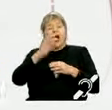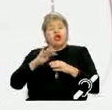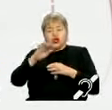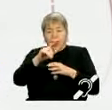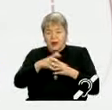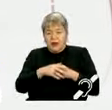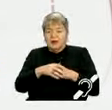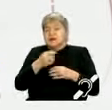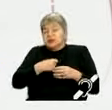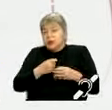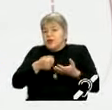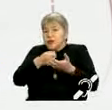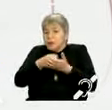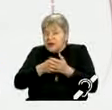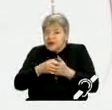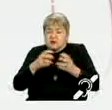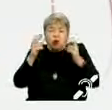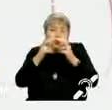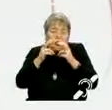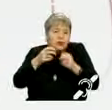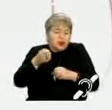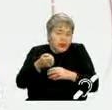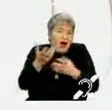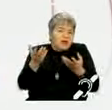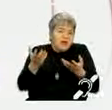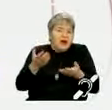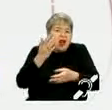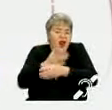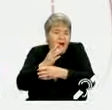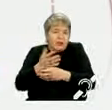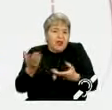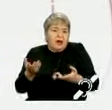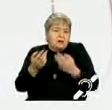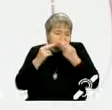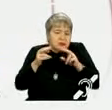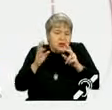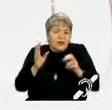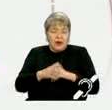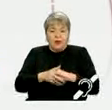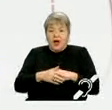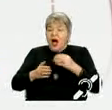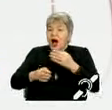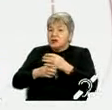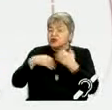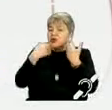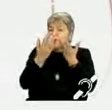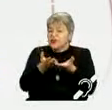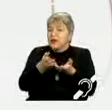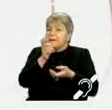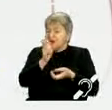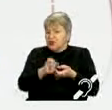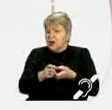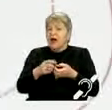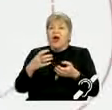energie termică în sistem centralizat, păcură, peleți sau alte materiale de încălzire. Ajutorul se acordă persoanelor cu venituri sub 2000 de lei.